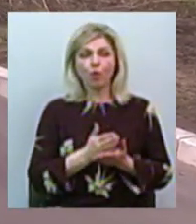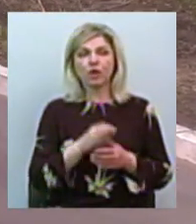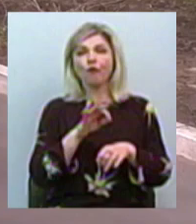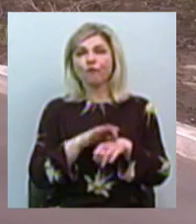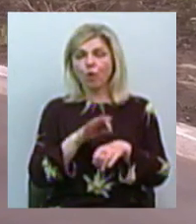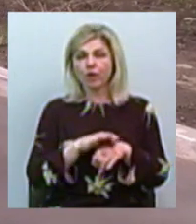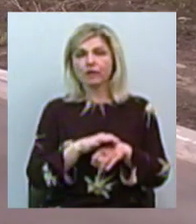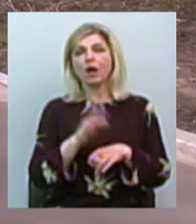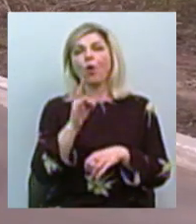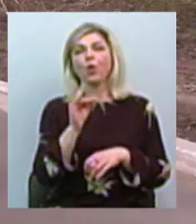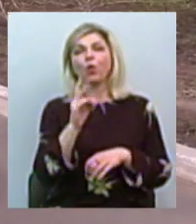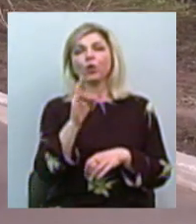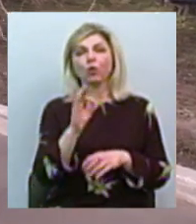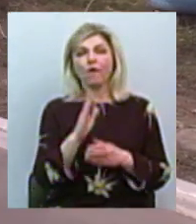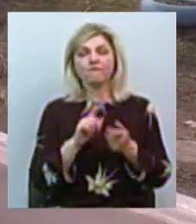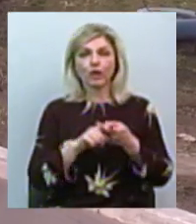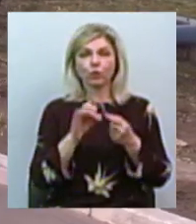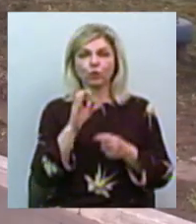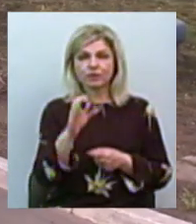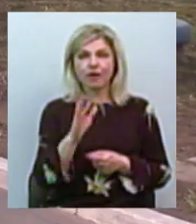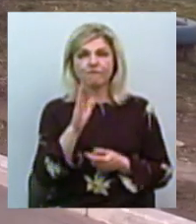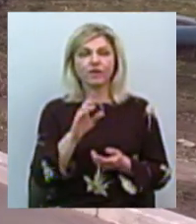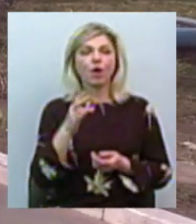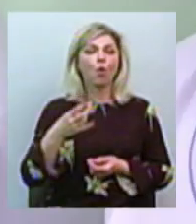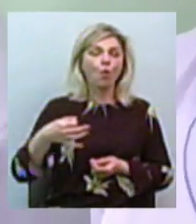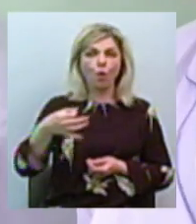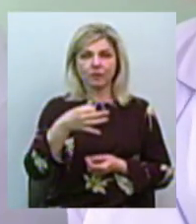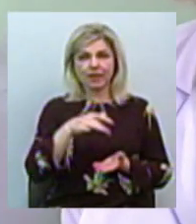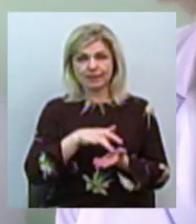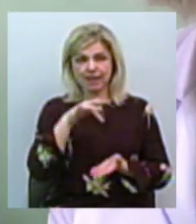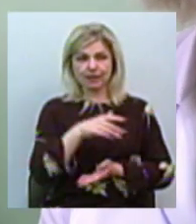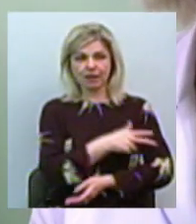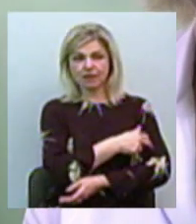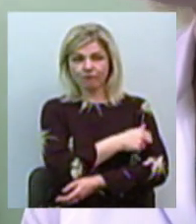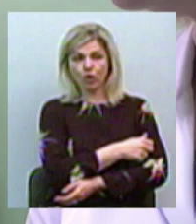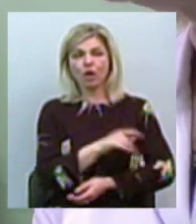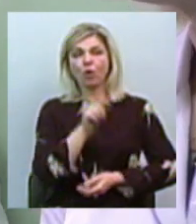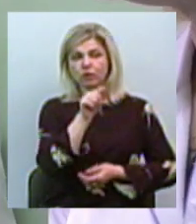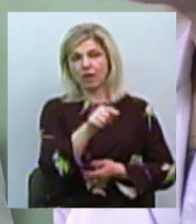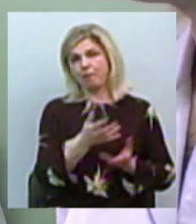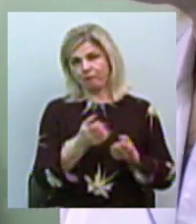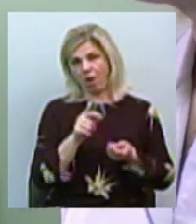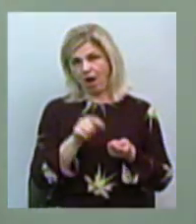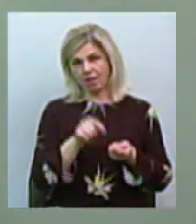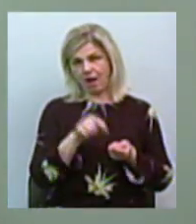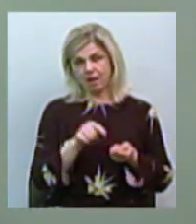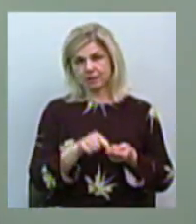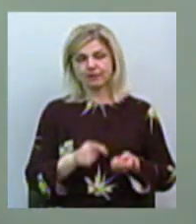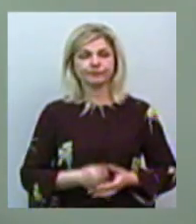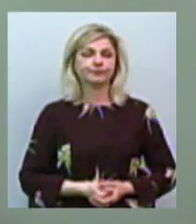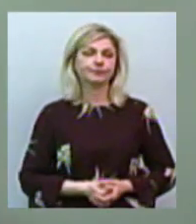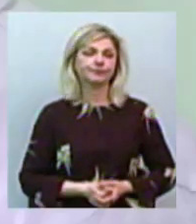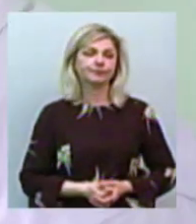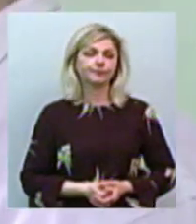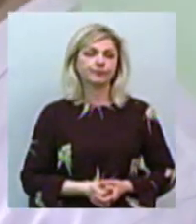на коронавірусну інфекцію у Миколаївському обласному центрі інфекційних захворювань, де у пацієнта візьмуть аналізи.